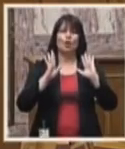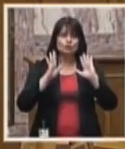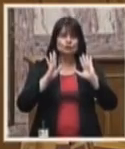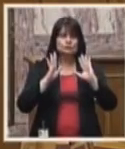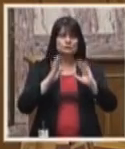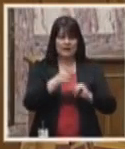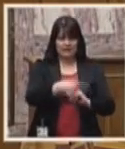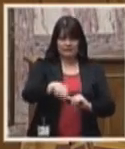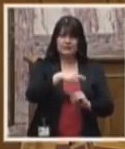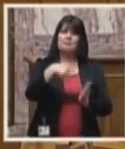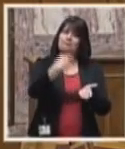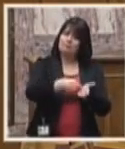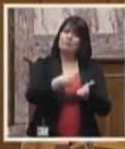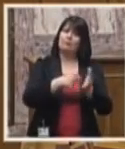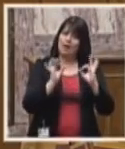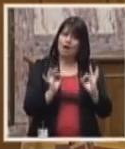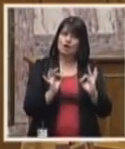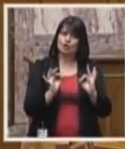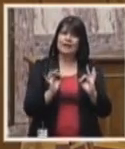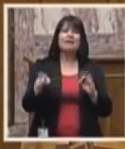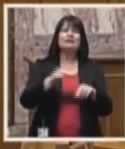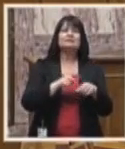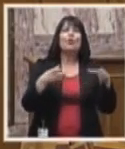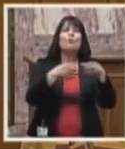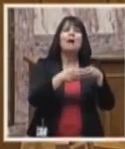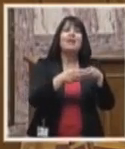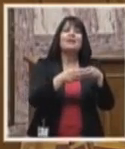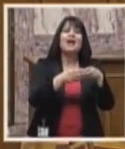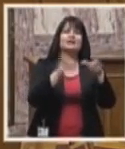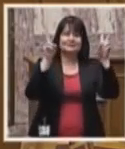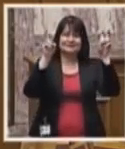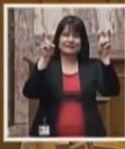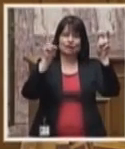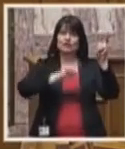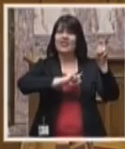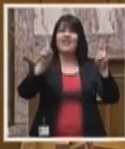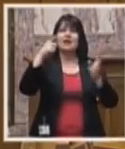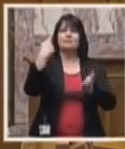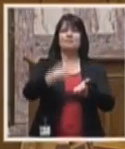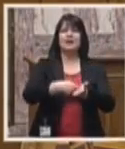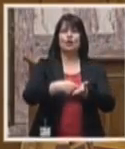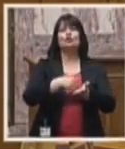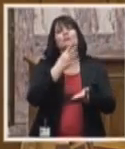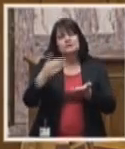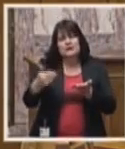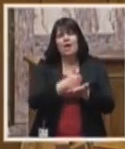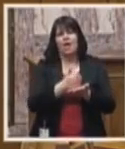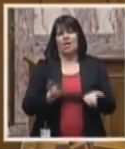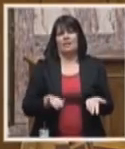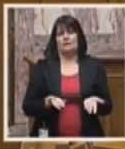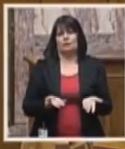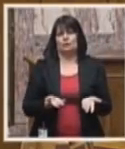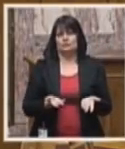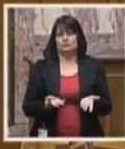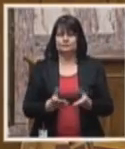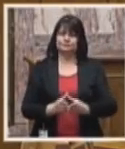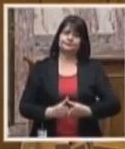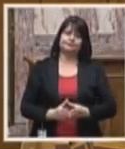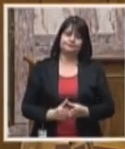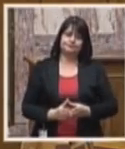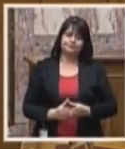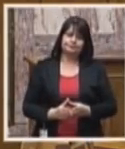φοροδιαφύγουν, και αυτό το κίνημα του «δεν πληρώνω» είναι βαθιά άδικο. Βαθιά άδικο.